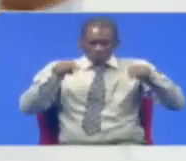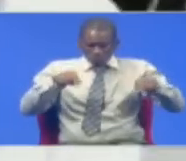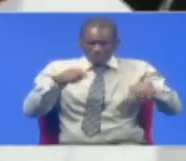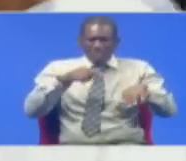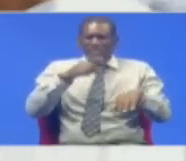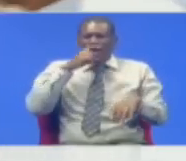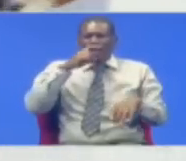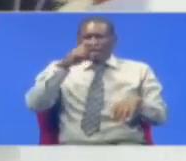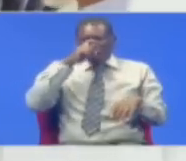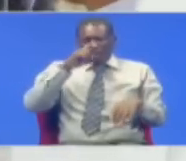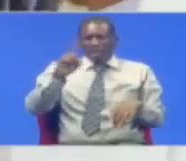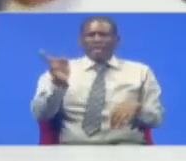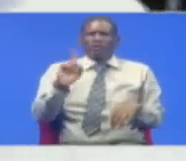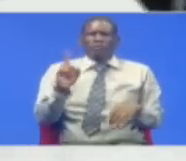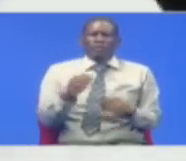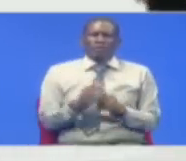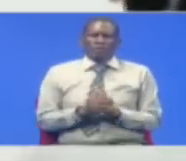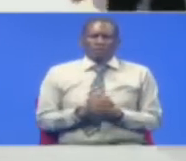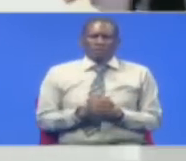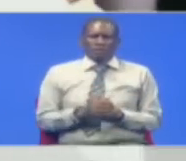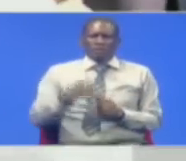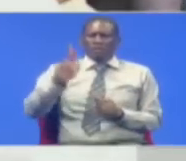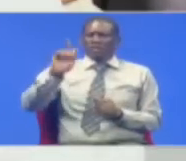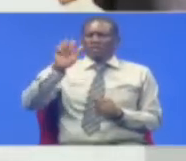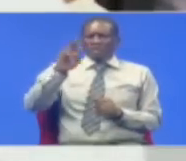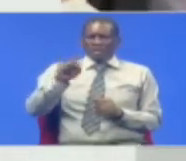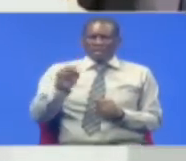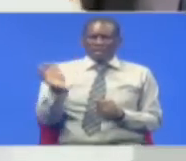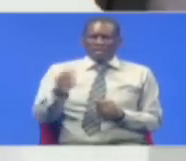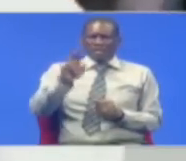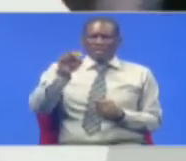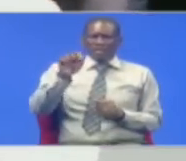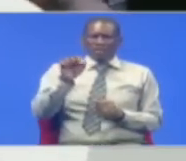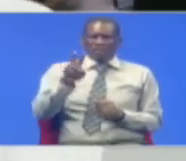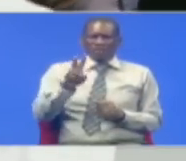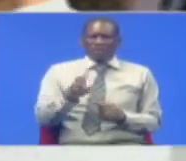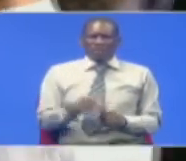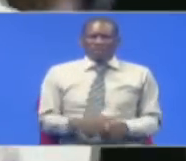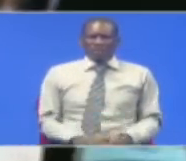jijini Nairobi. Kennedy Muridhi, NTV.